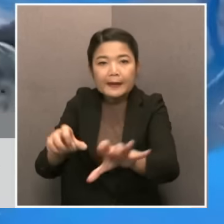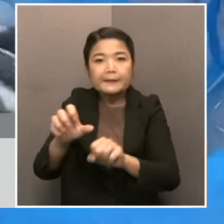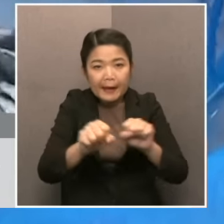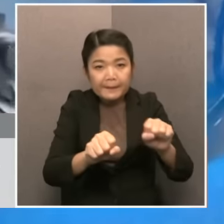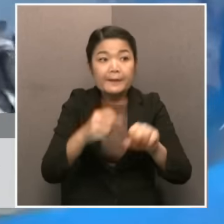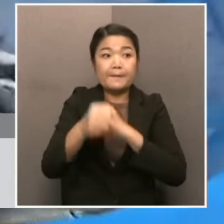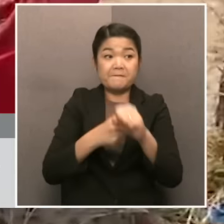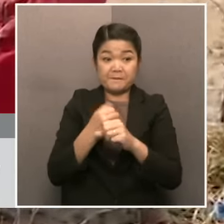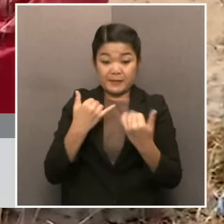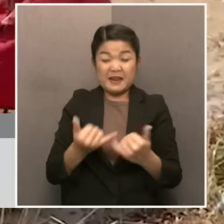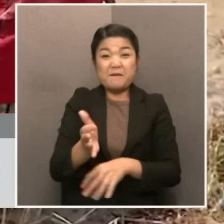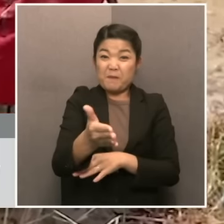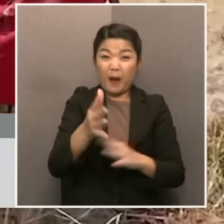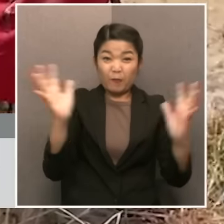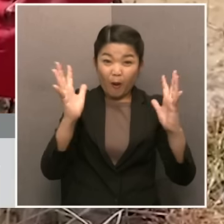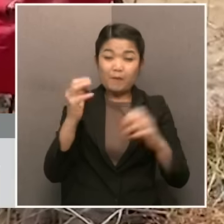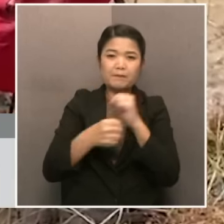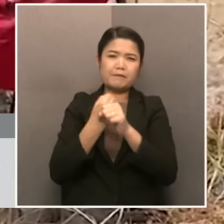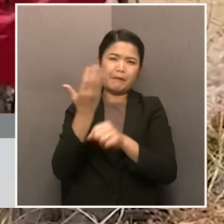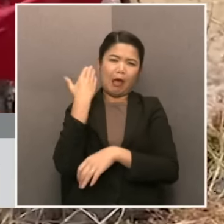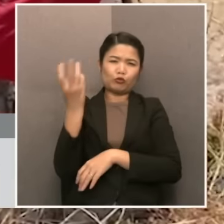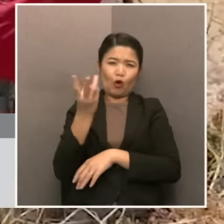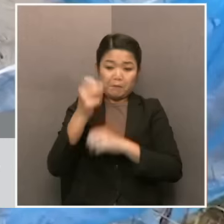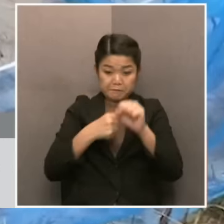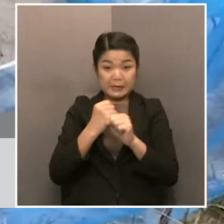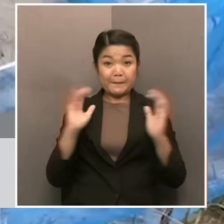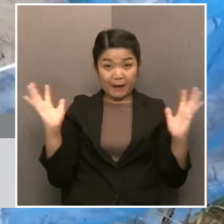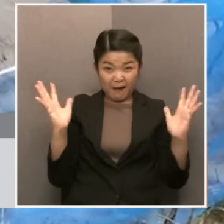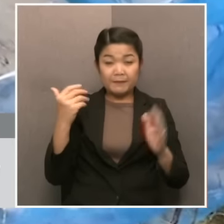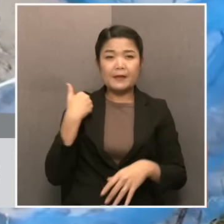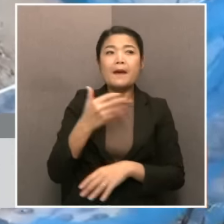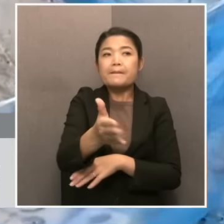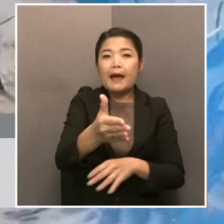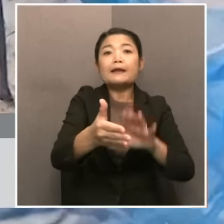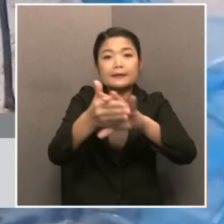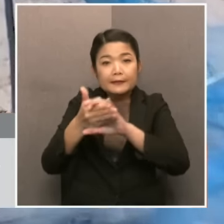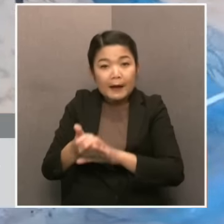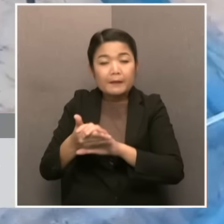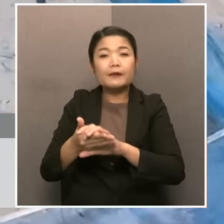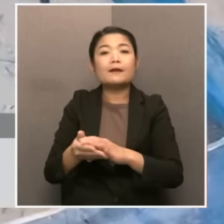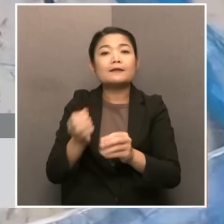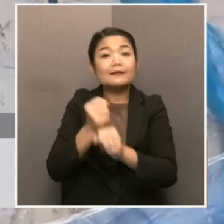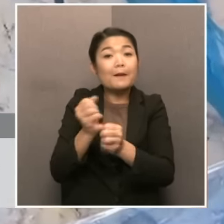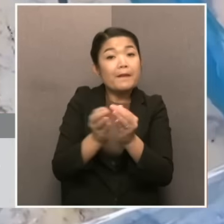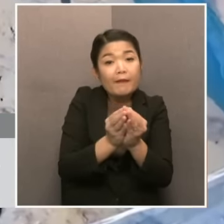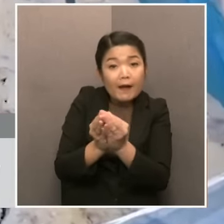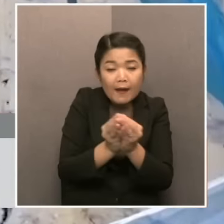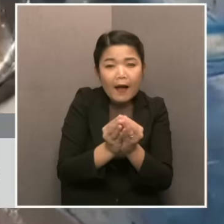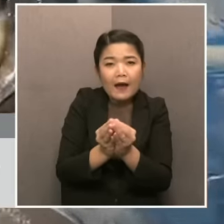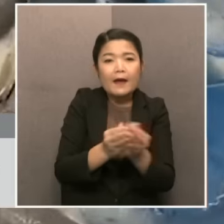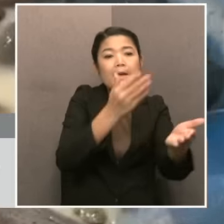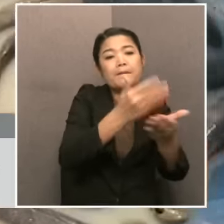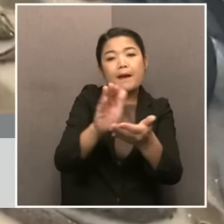ปีนี้ปรากฏว่าได้ปลามากกว่าปีที่แล้วด้วยค่ะปลาที่จับได้นำมาประกอบอาหารในพื้นที่นะคะบางส่วนแจกจ่ายญ